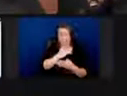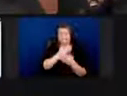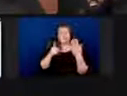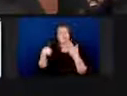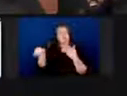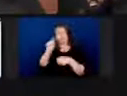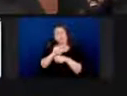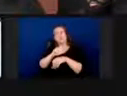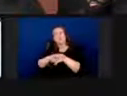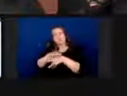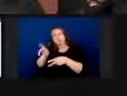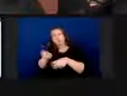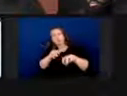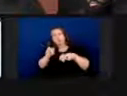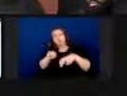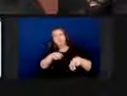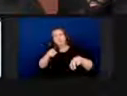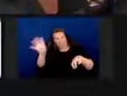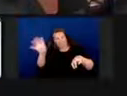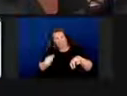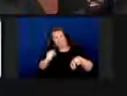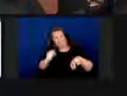بالتطوير المهني.